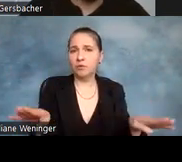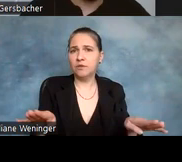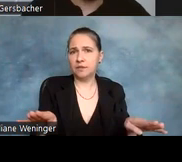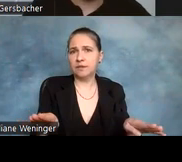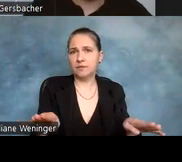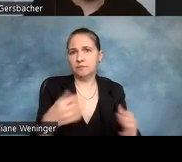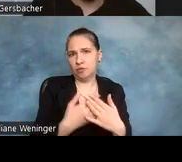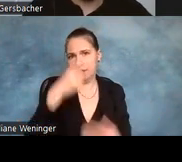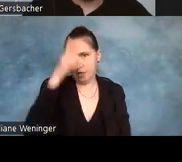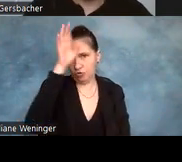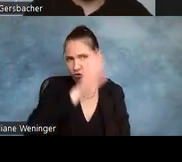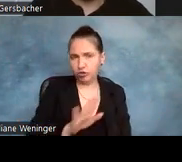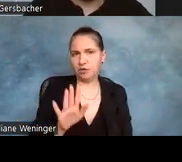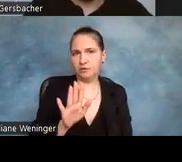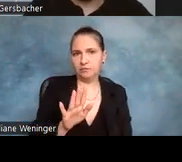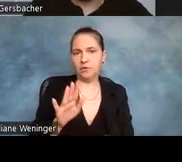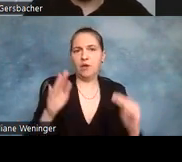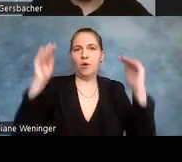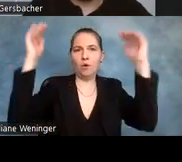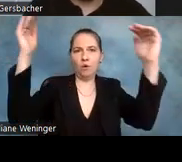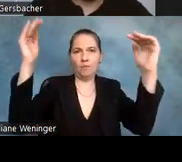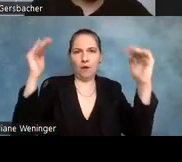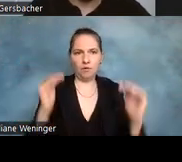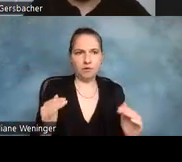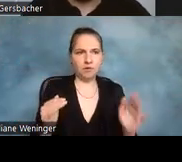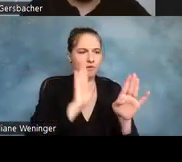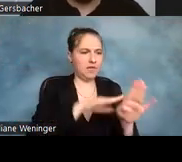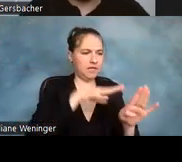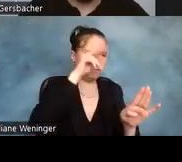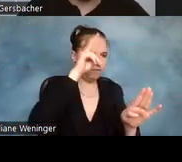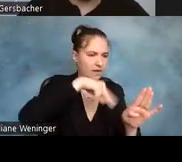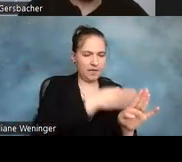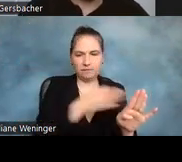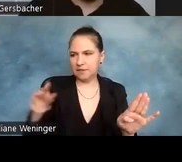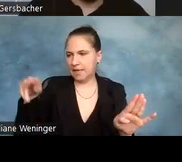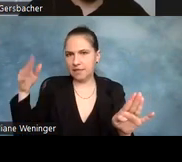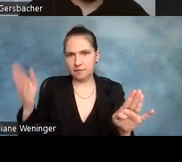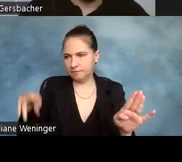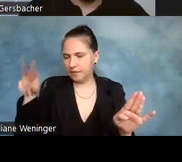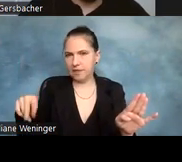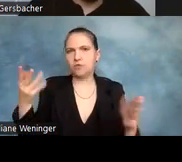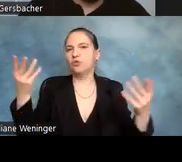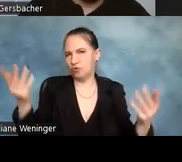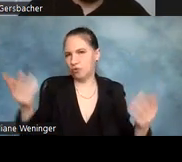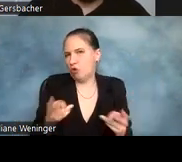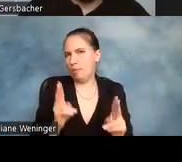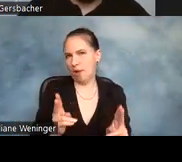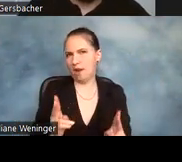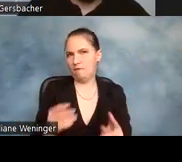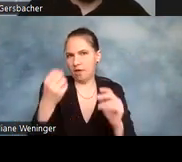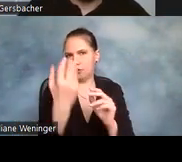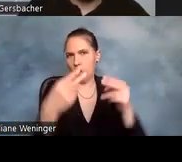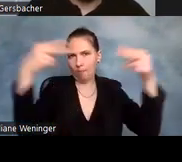hier in Deutschland auch so mit von oben nach unten. Und wir lesen ja von links nach rechts und normal guckt man dann eben auch so eine Seite an. Aber eben